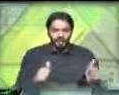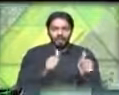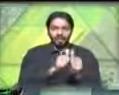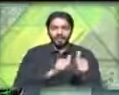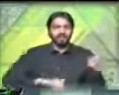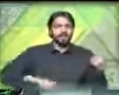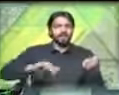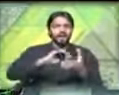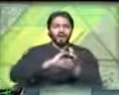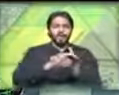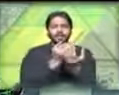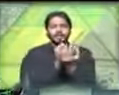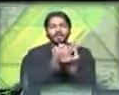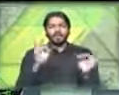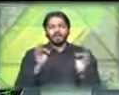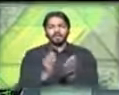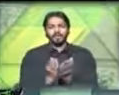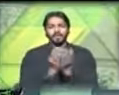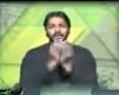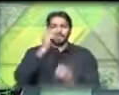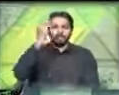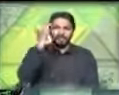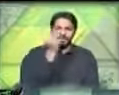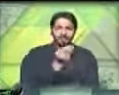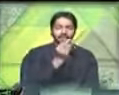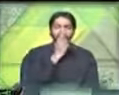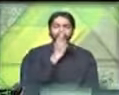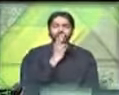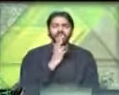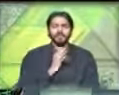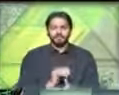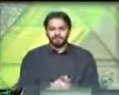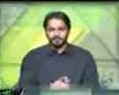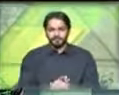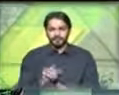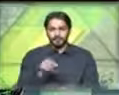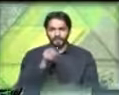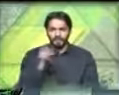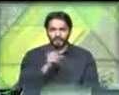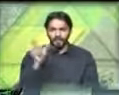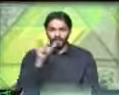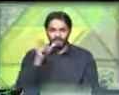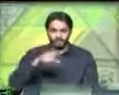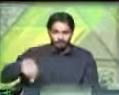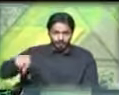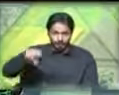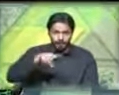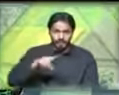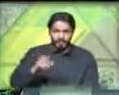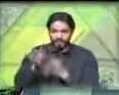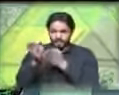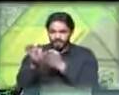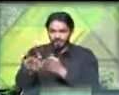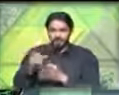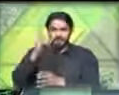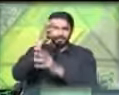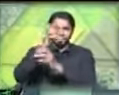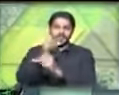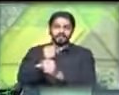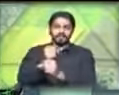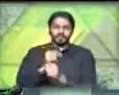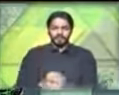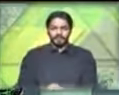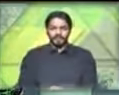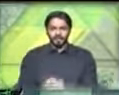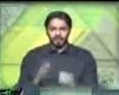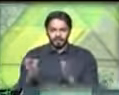الطيبين الطاهرين صلى الله عليه وسلم، وأصحابه الغر الميامين، وعلى كل من سار على دربه واستنى بسنته إلى